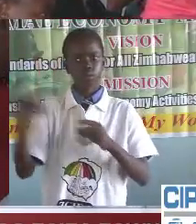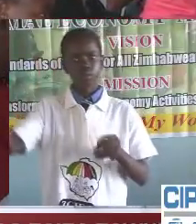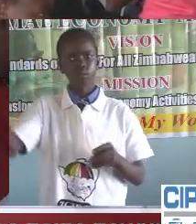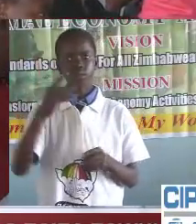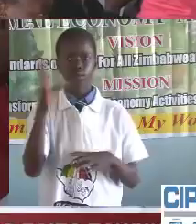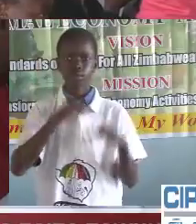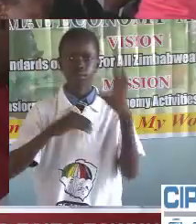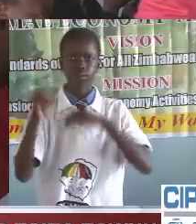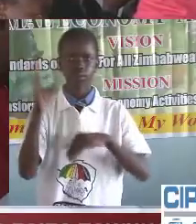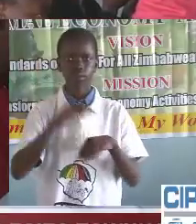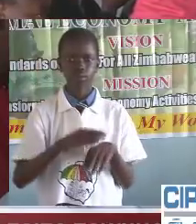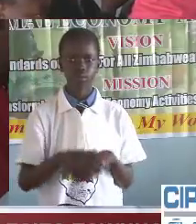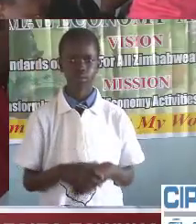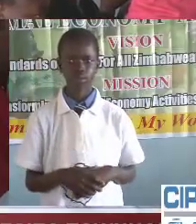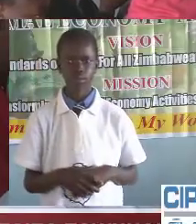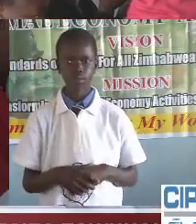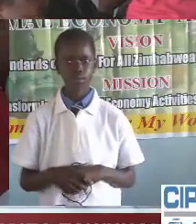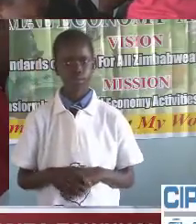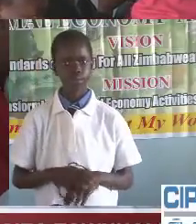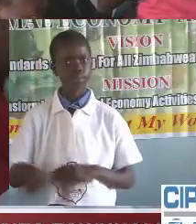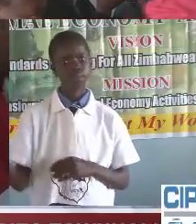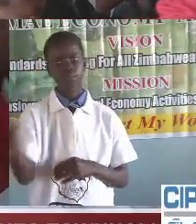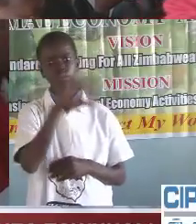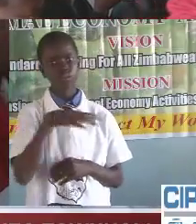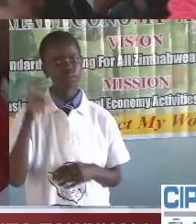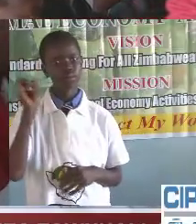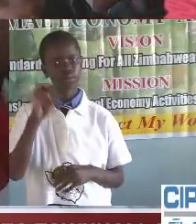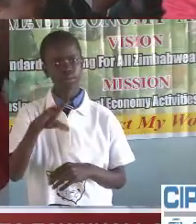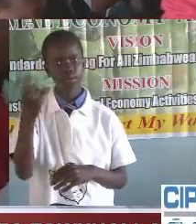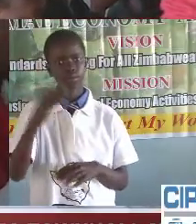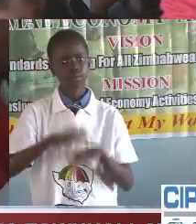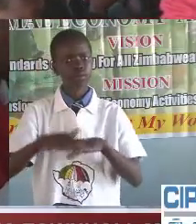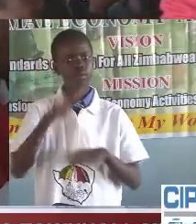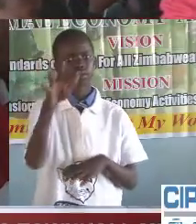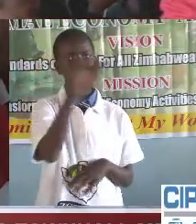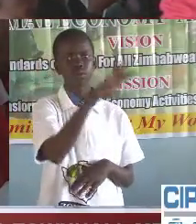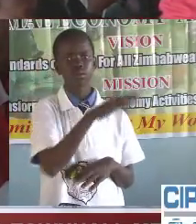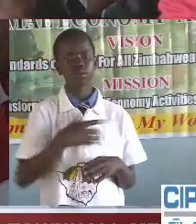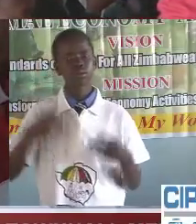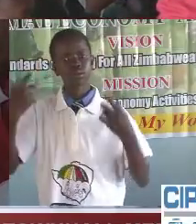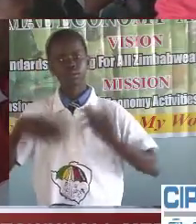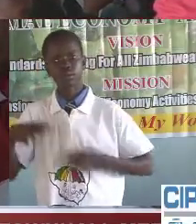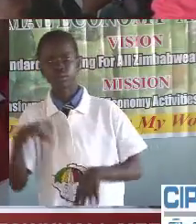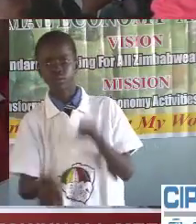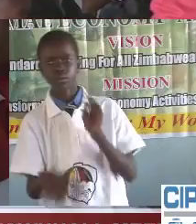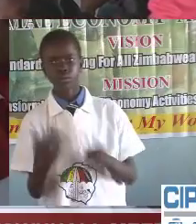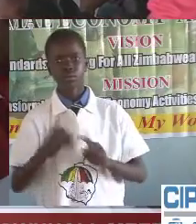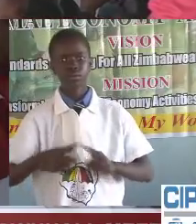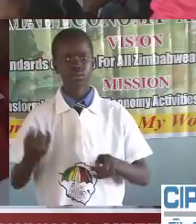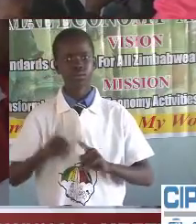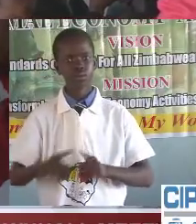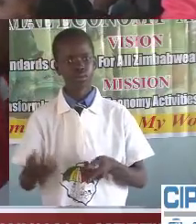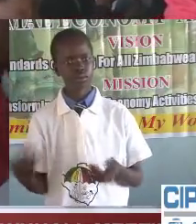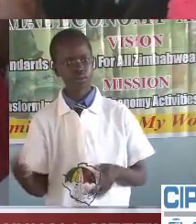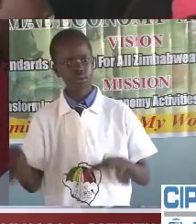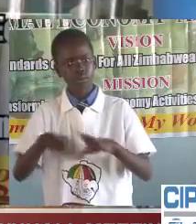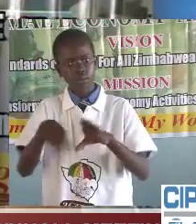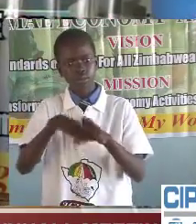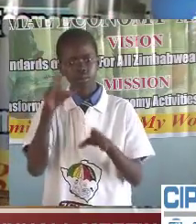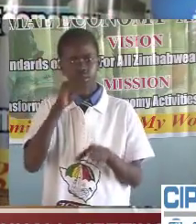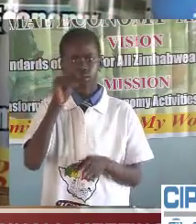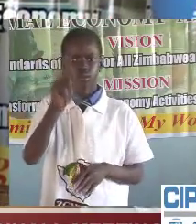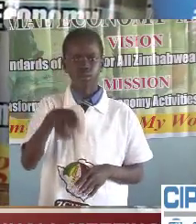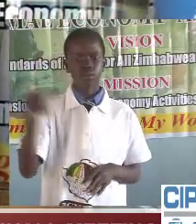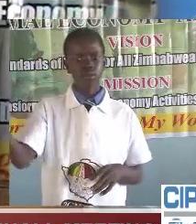kuzotaura. We also have people with disability from the ZCIEA structures. Some of